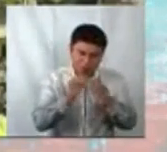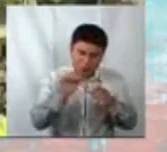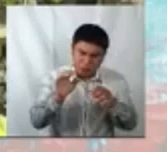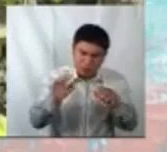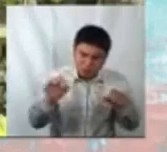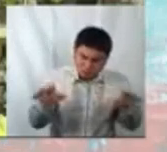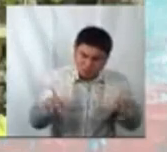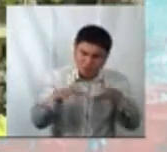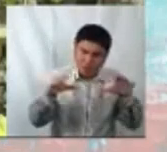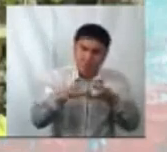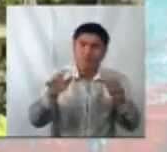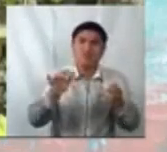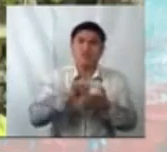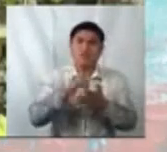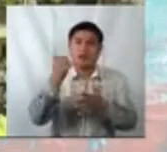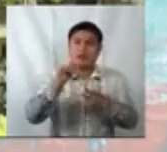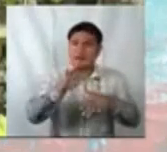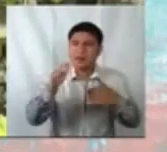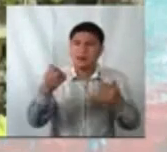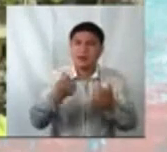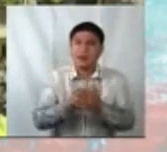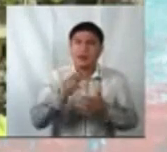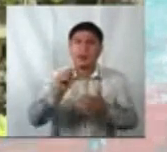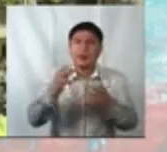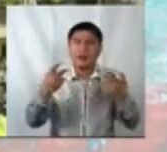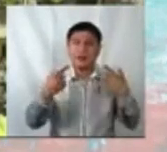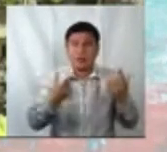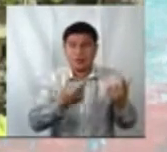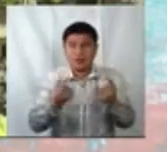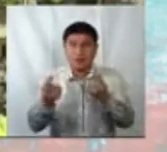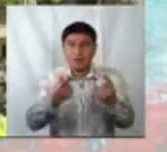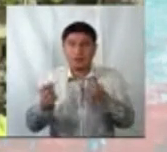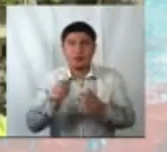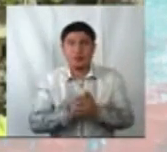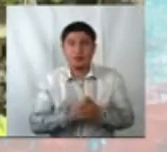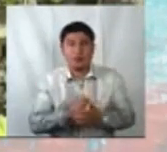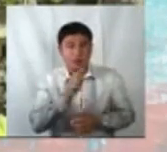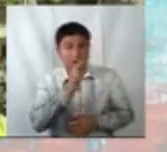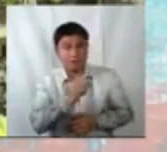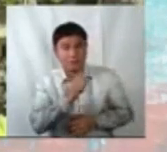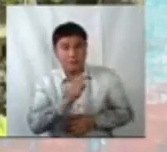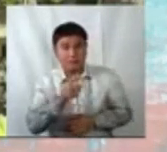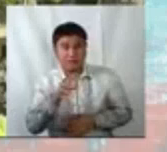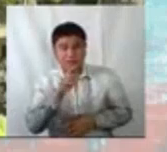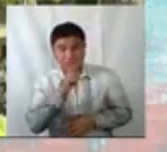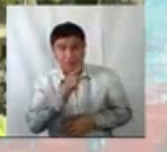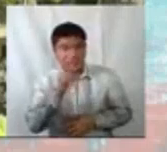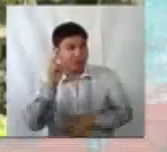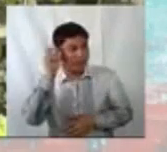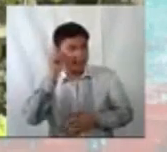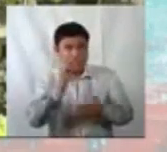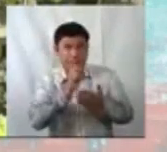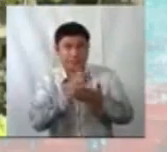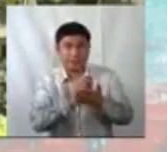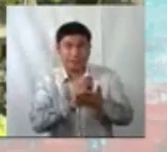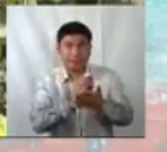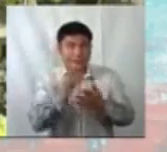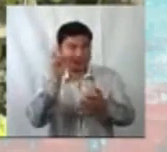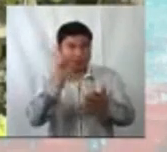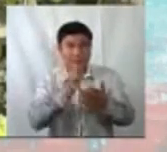gawin, may contribution. Diba, Yusek, Tony Umali, welcome back. Yeah.